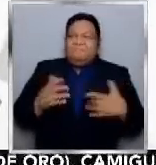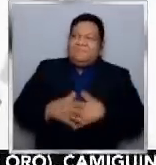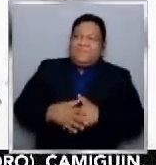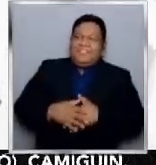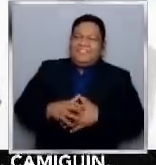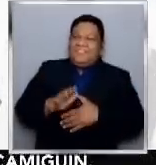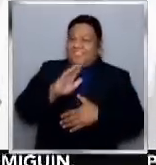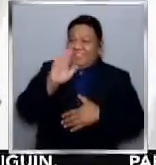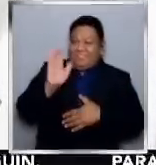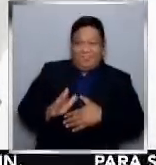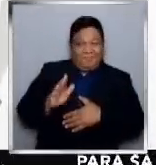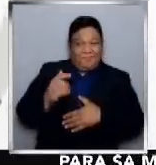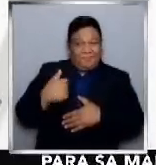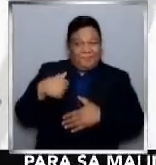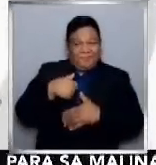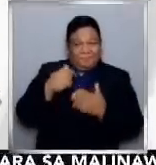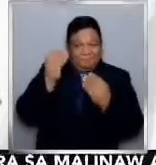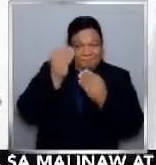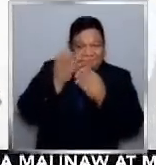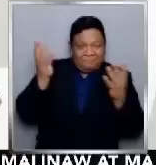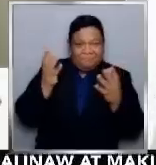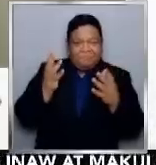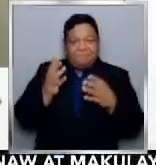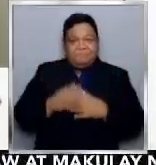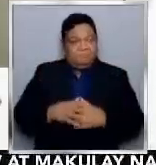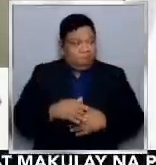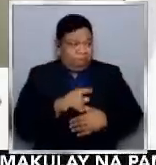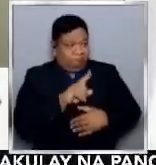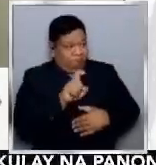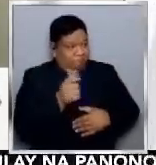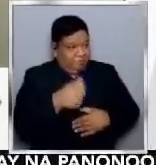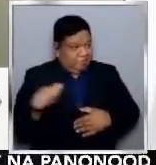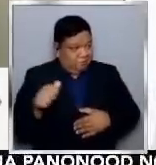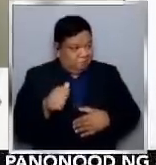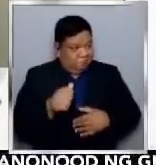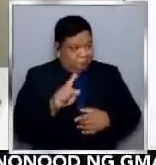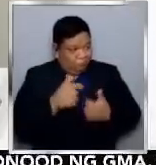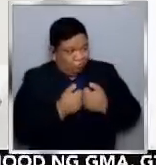Never pa namin ito pinagsinasabi in public. Wala kayong labels?